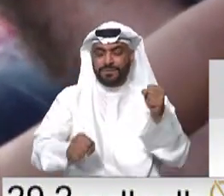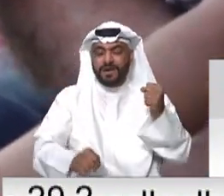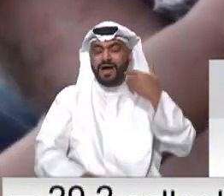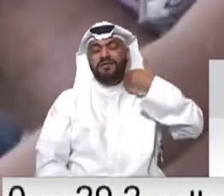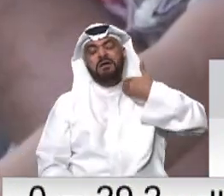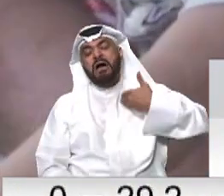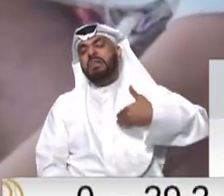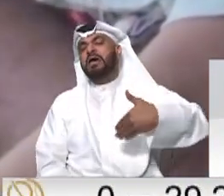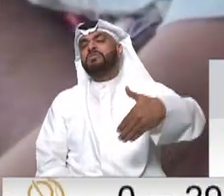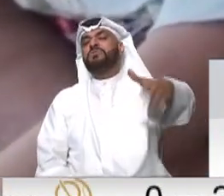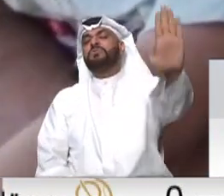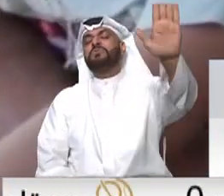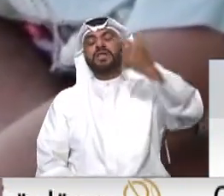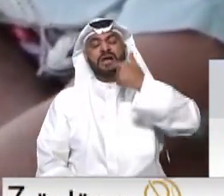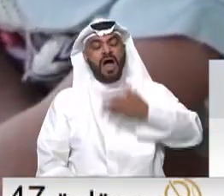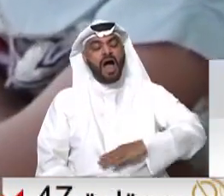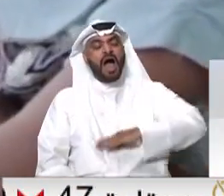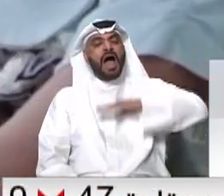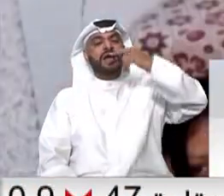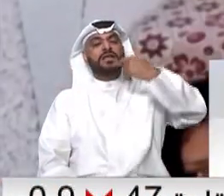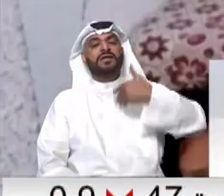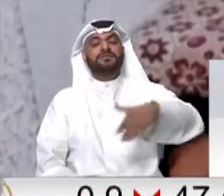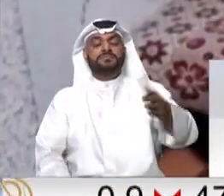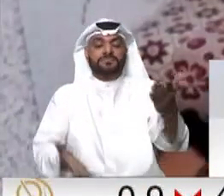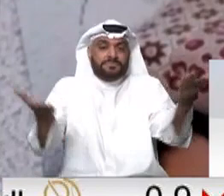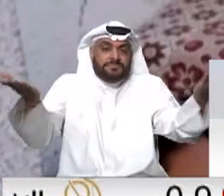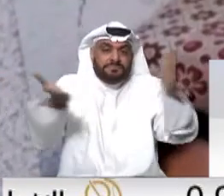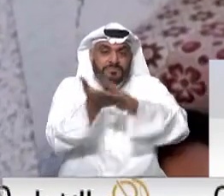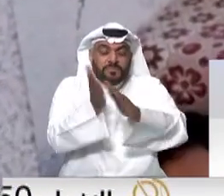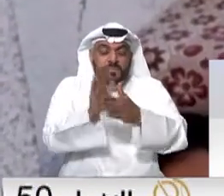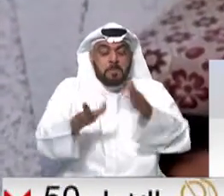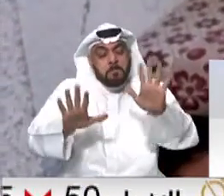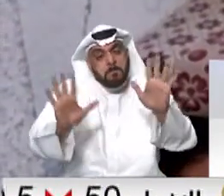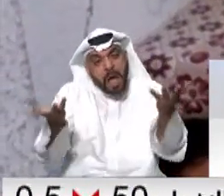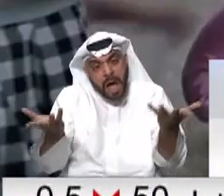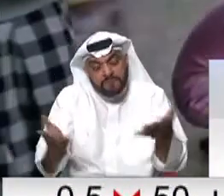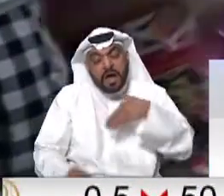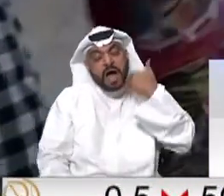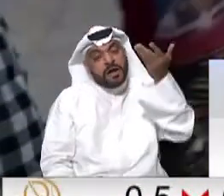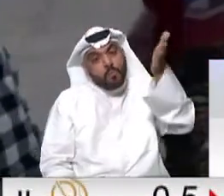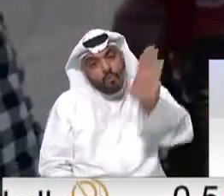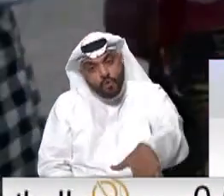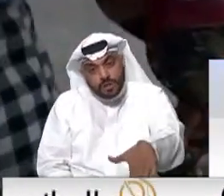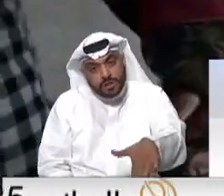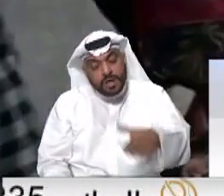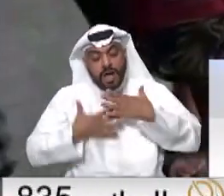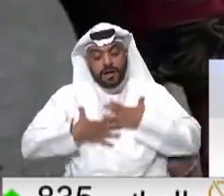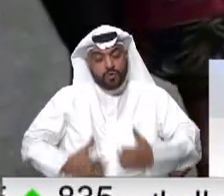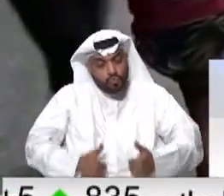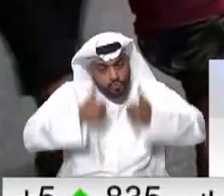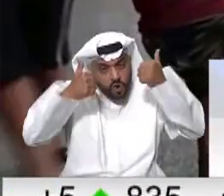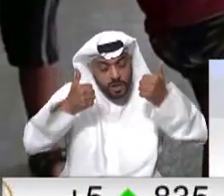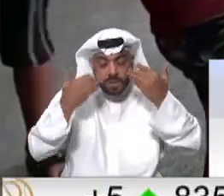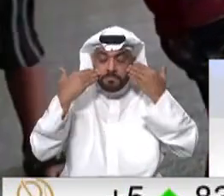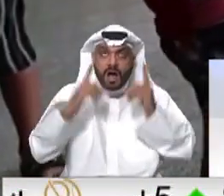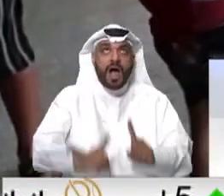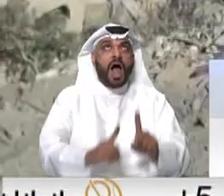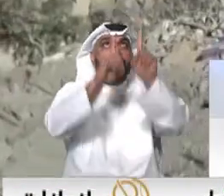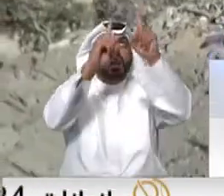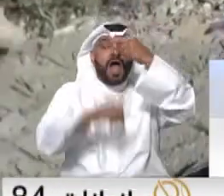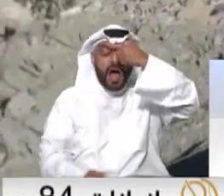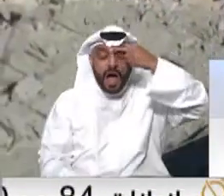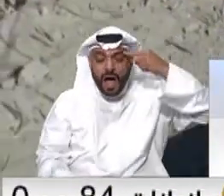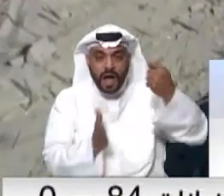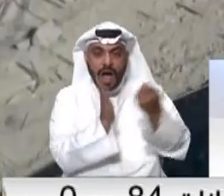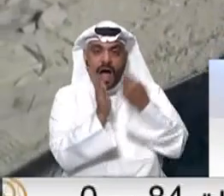باس ومش عارفين كيف نقف معاناه كبيره يعيشها سكان غزه ورغم ما يلحق باجسادهم